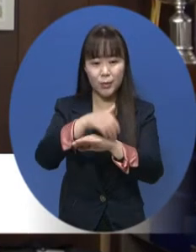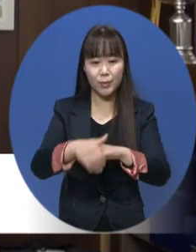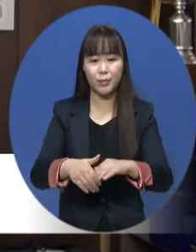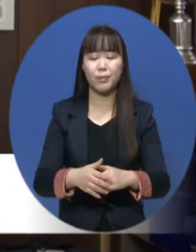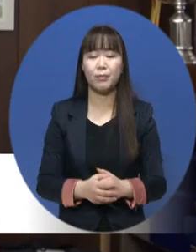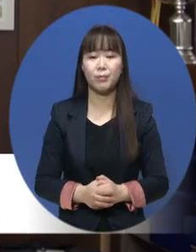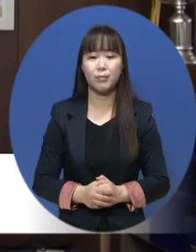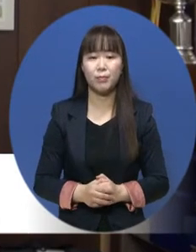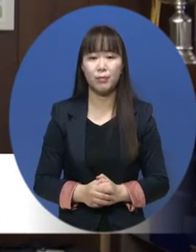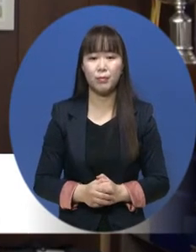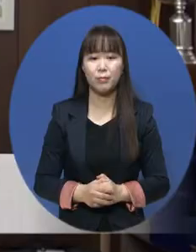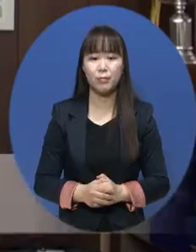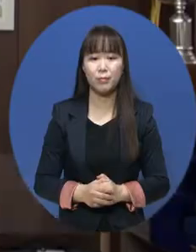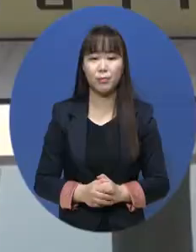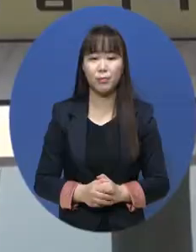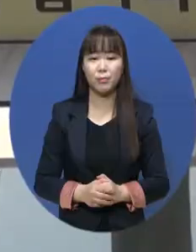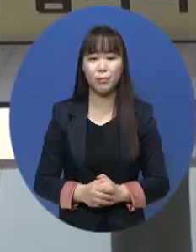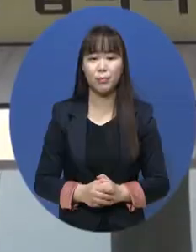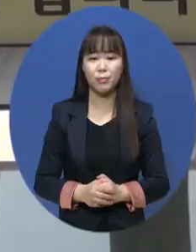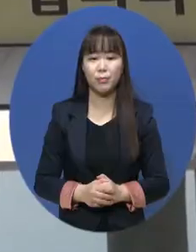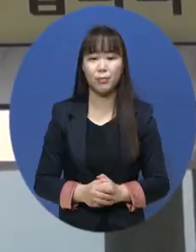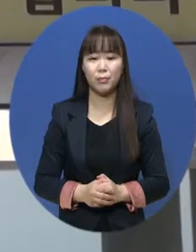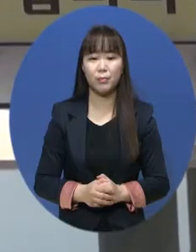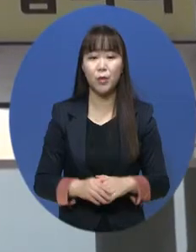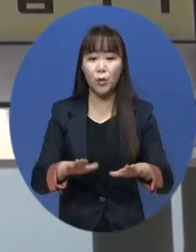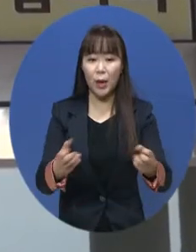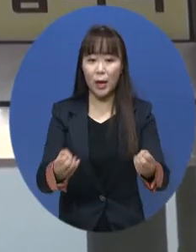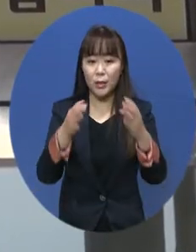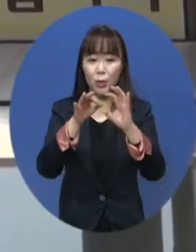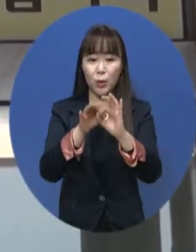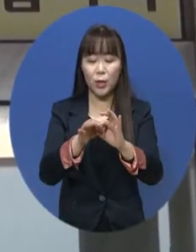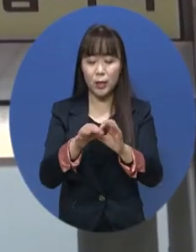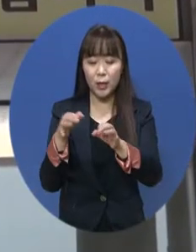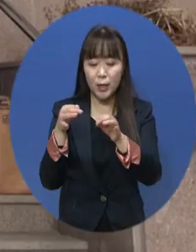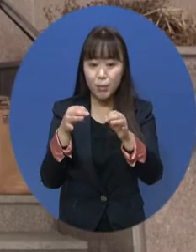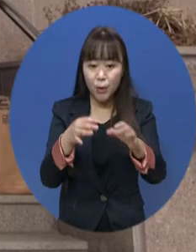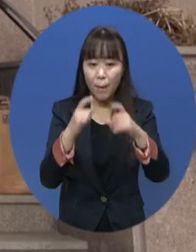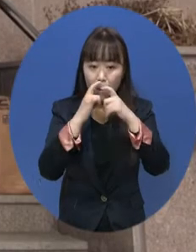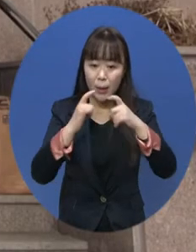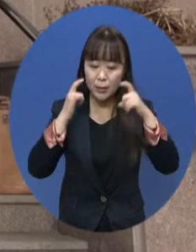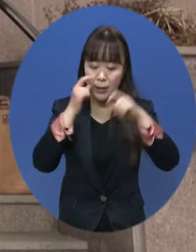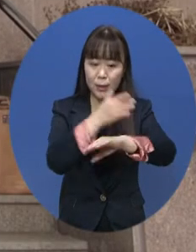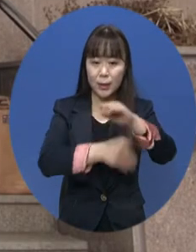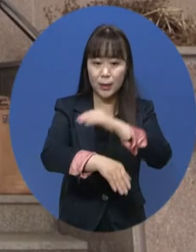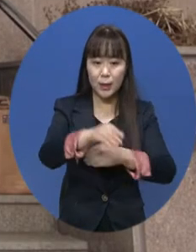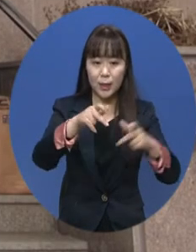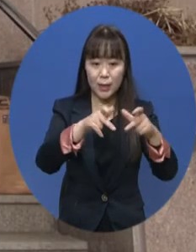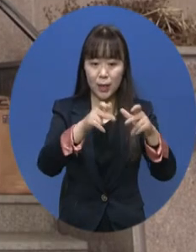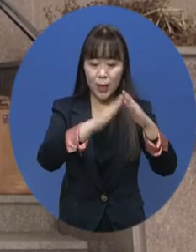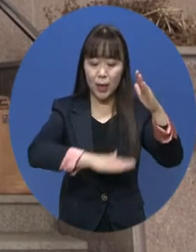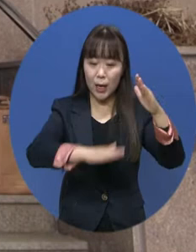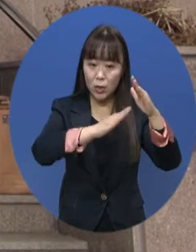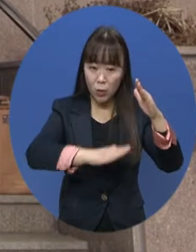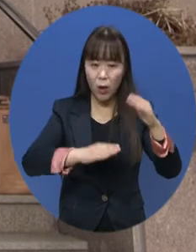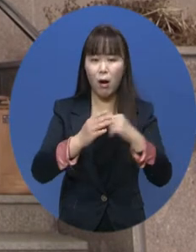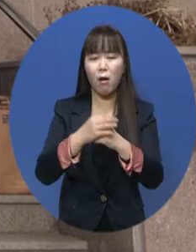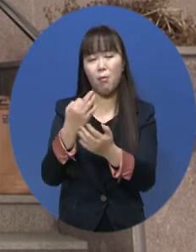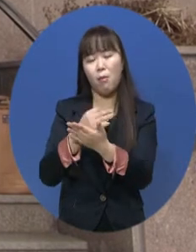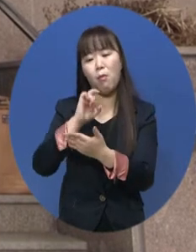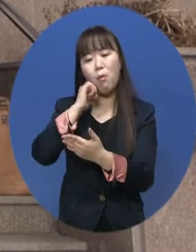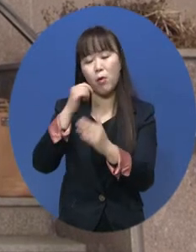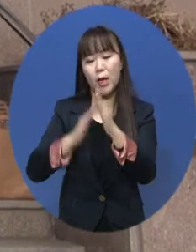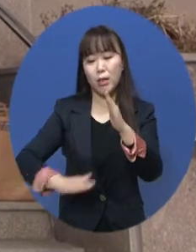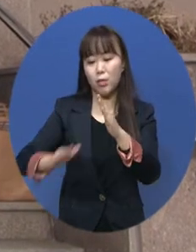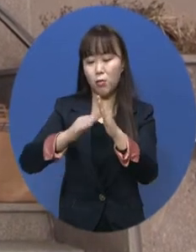수 있는 기회가 되면 기여하겠습니다. 이번 행사를 통해 기부한 마스크는 지체장애인 가정과 저소득층